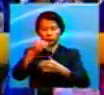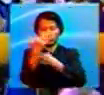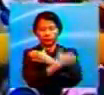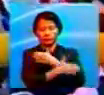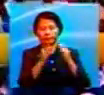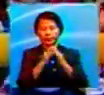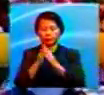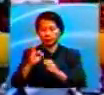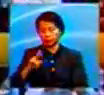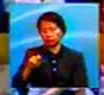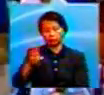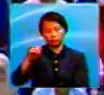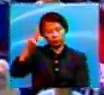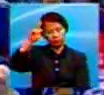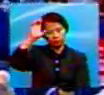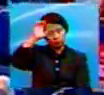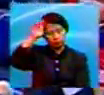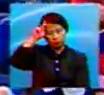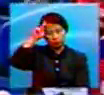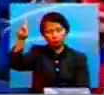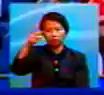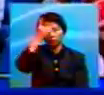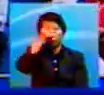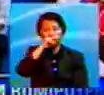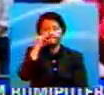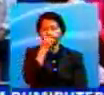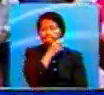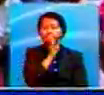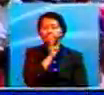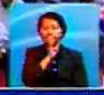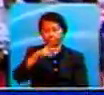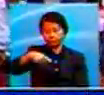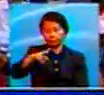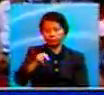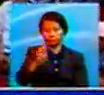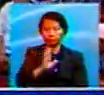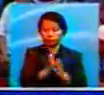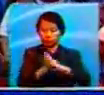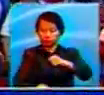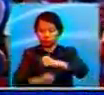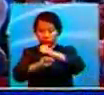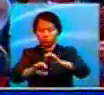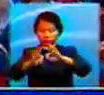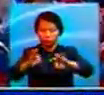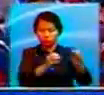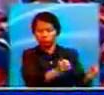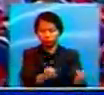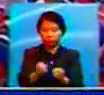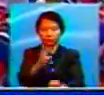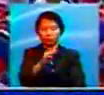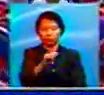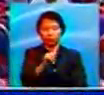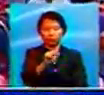Kota Baru, Kelantan, Dato' Sri Najib menyifatkan Perbadanan Nasional Berhad PNB menjadi tunjang utama penganjuran